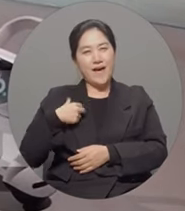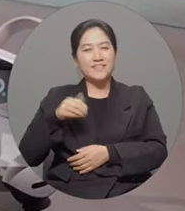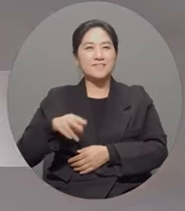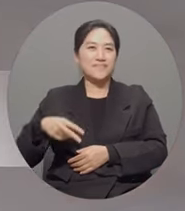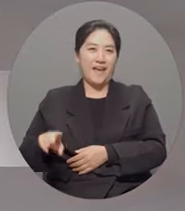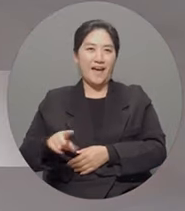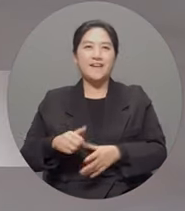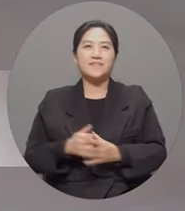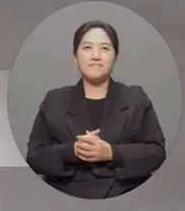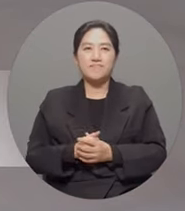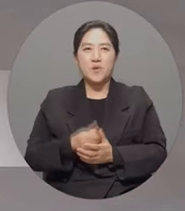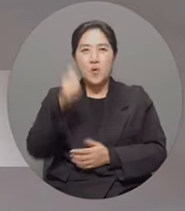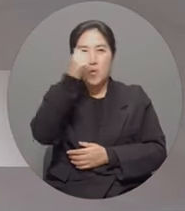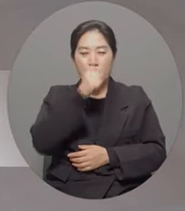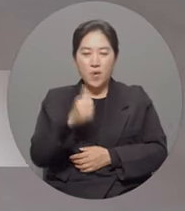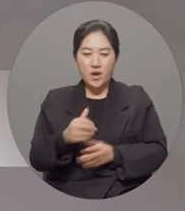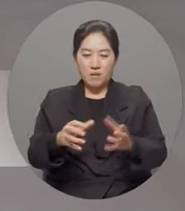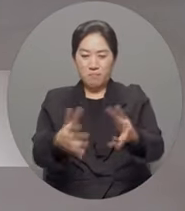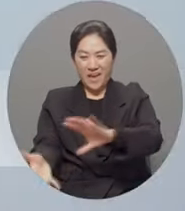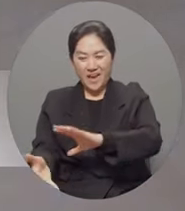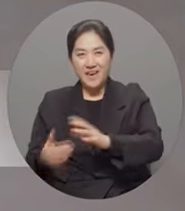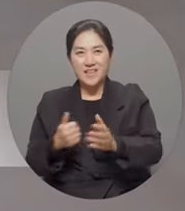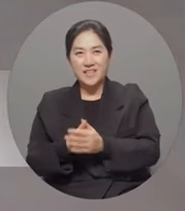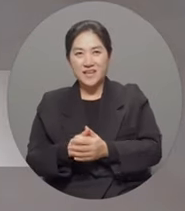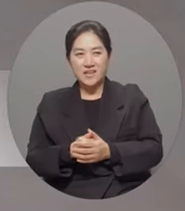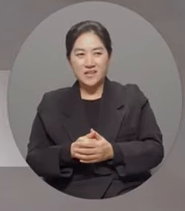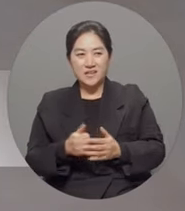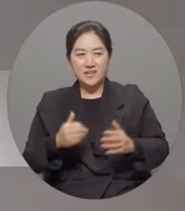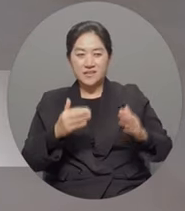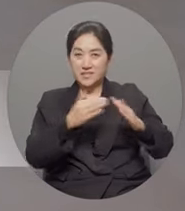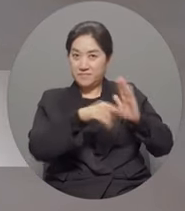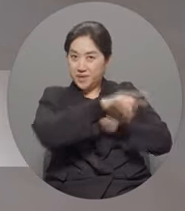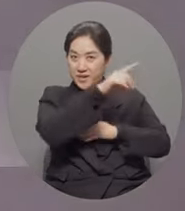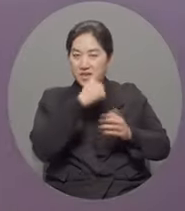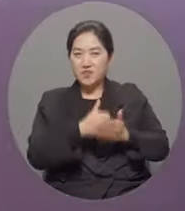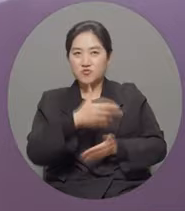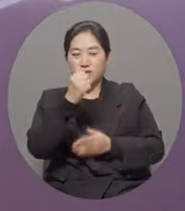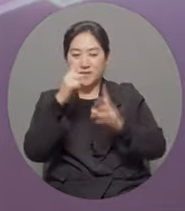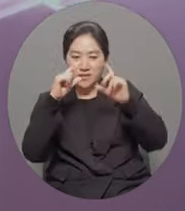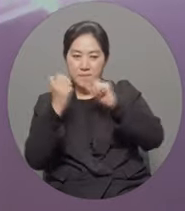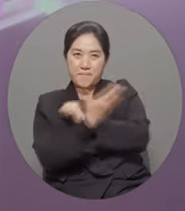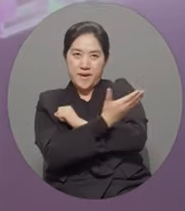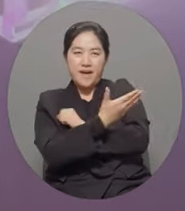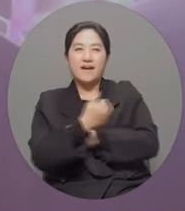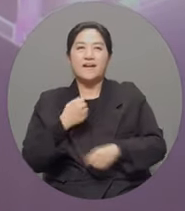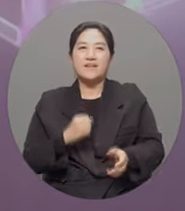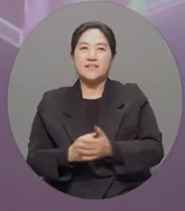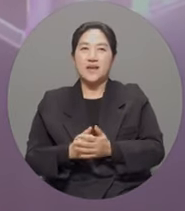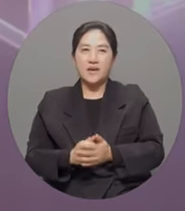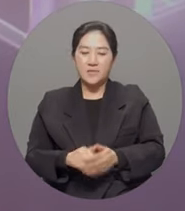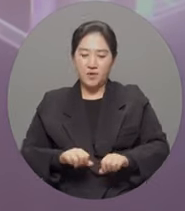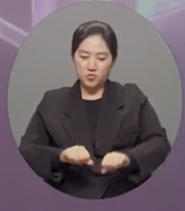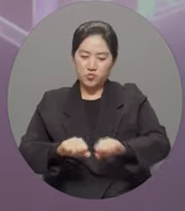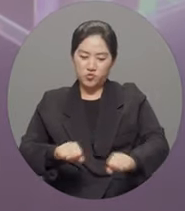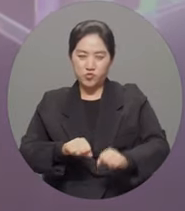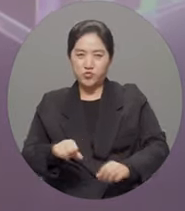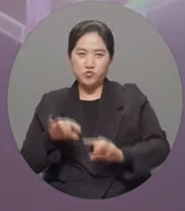해냅니다. 고양이가 화분을 깨자 외출 중인 주인에게 사진을 찍어 보내고 로봇 청소기를